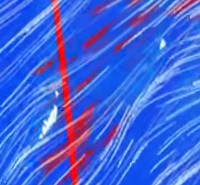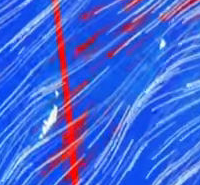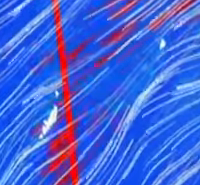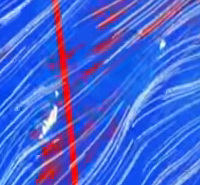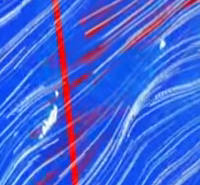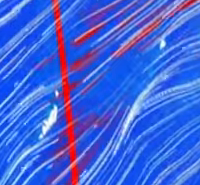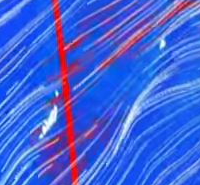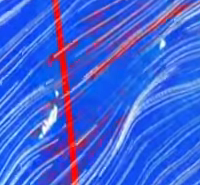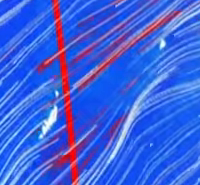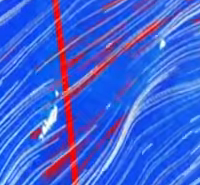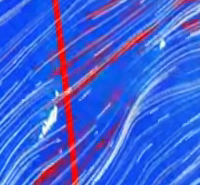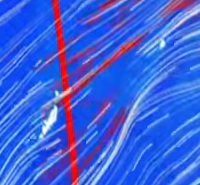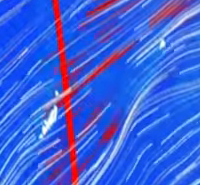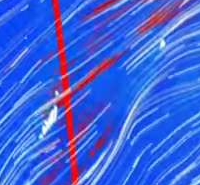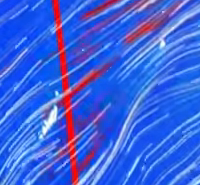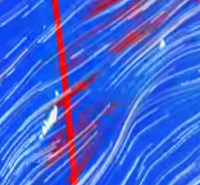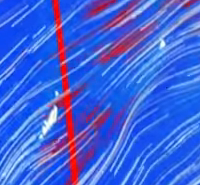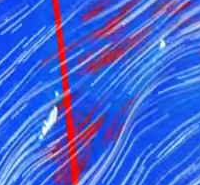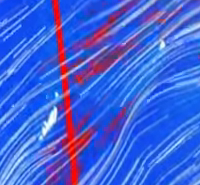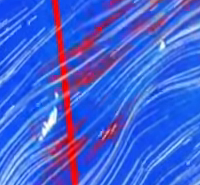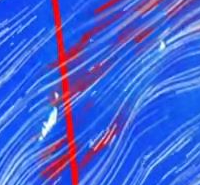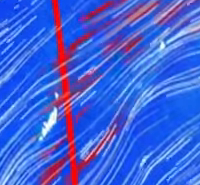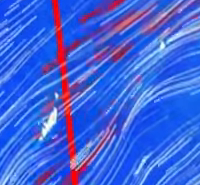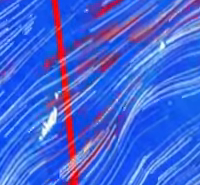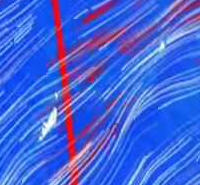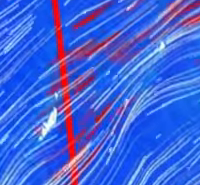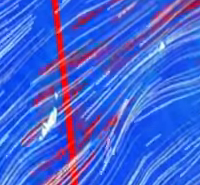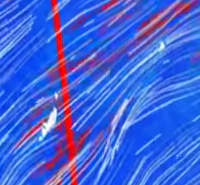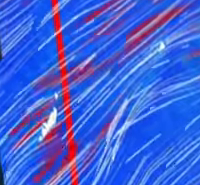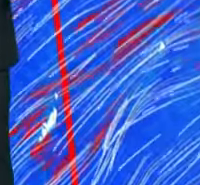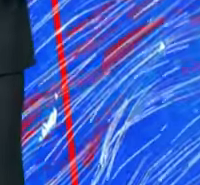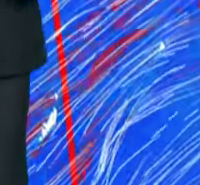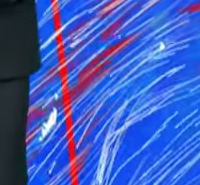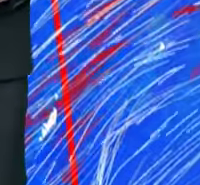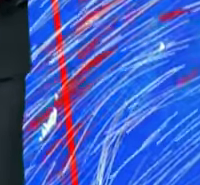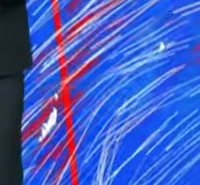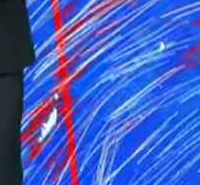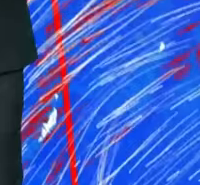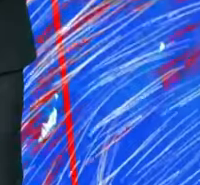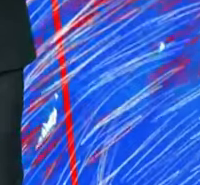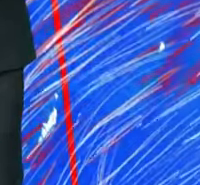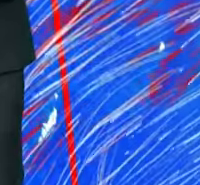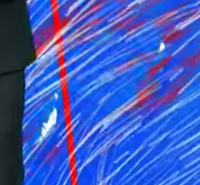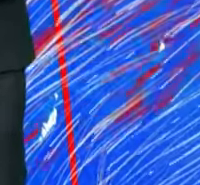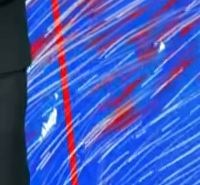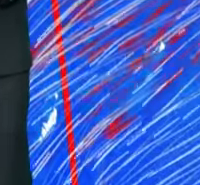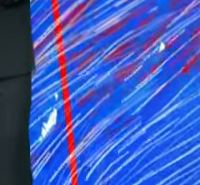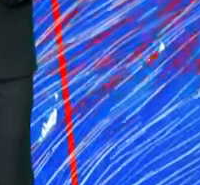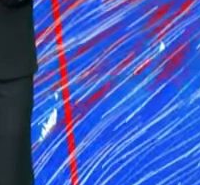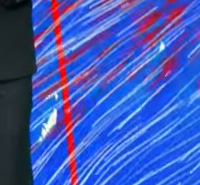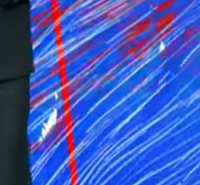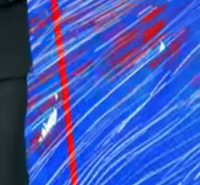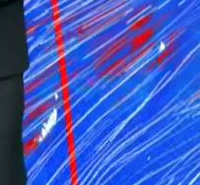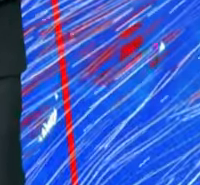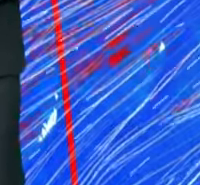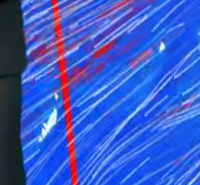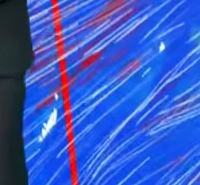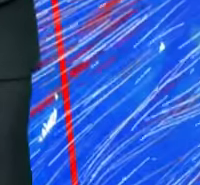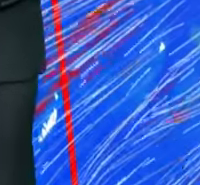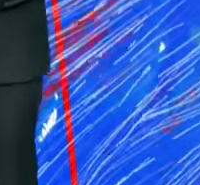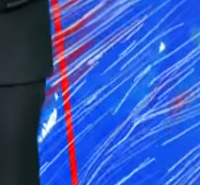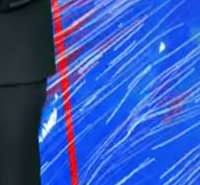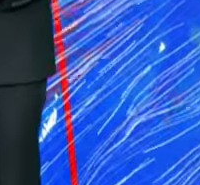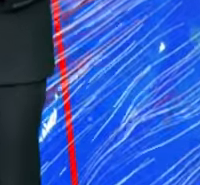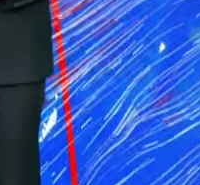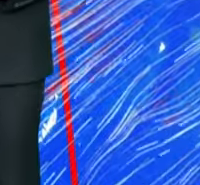malaking bahagi ng ating bansa hanggang sa weekend. Ibig sabihin po ay aasahan natin ang mainit at maalinsangang panahon